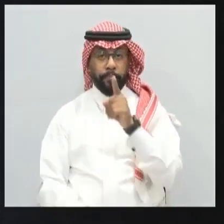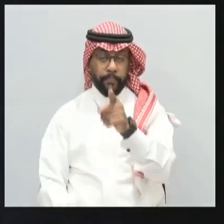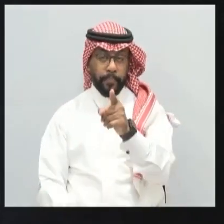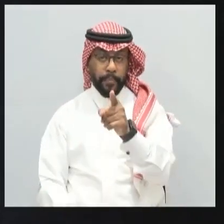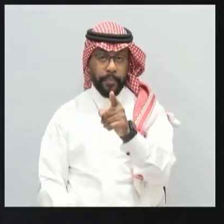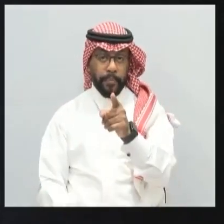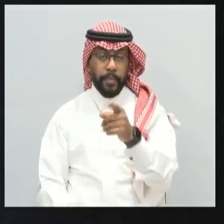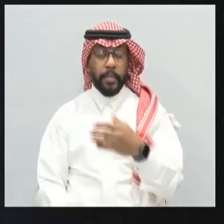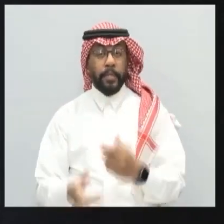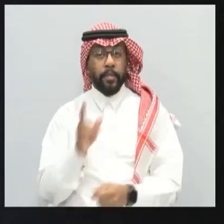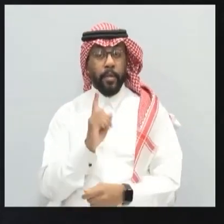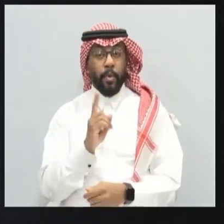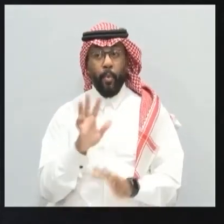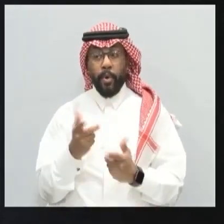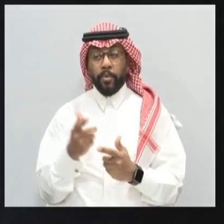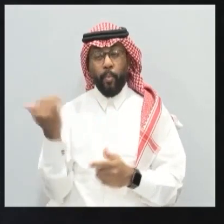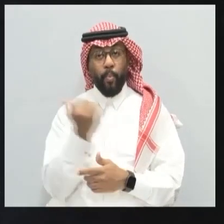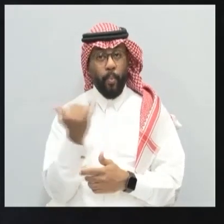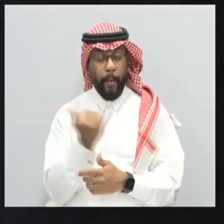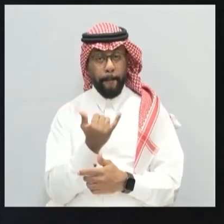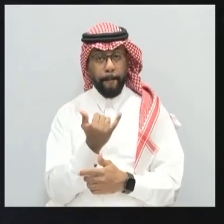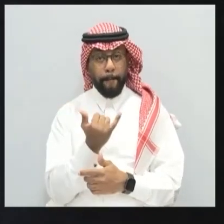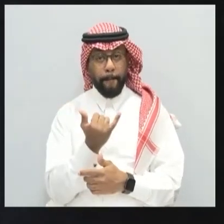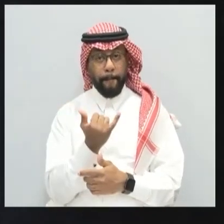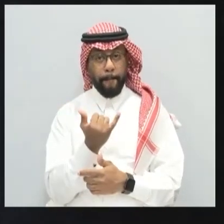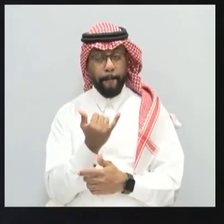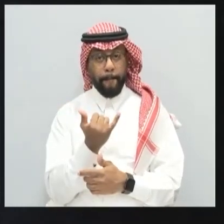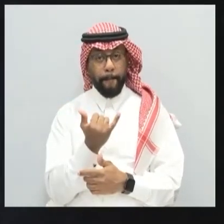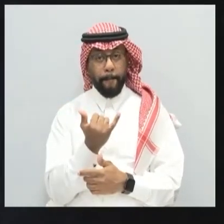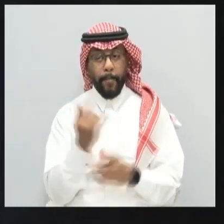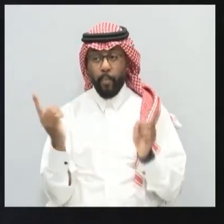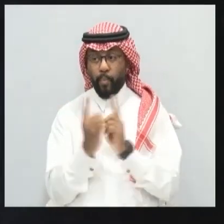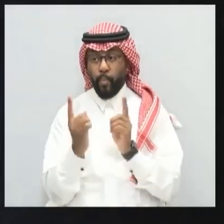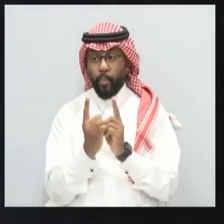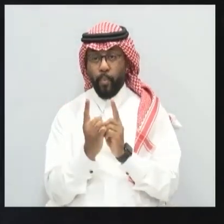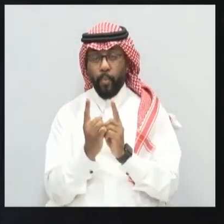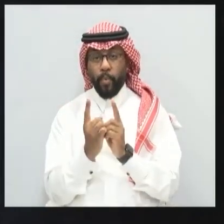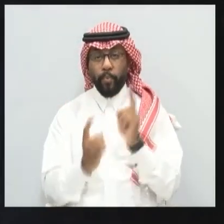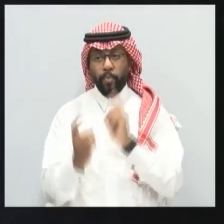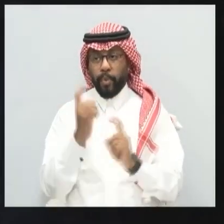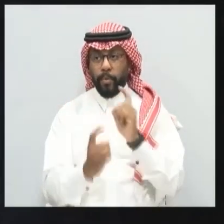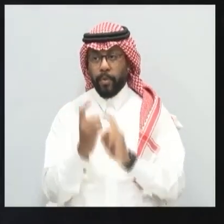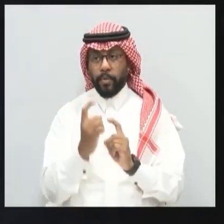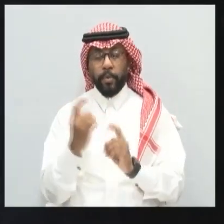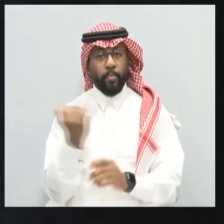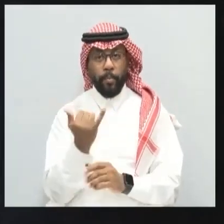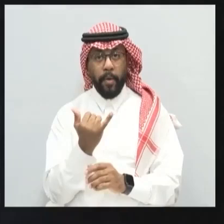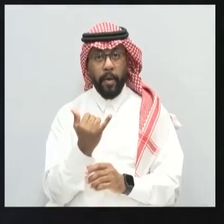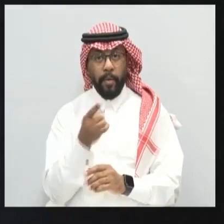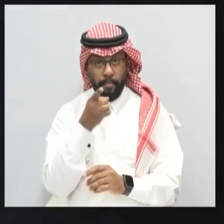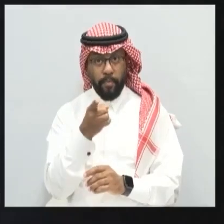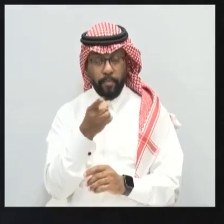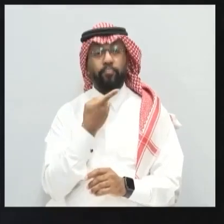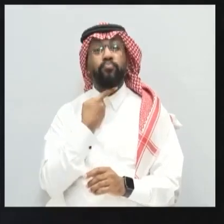سنتناوله باذن الله عز وجل ما هو اهميه المقابله الشخصيه هل المقابله الشخصيه مهمه